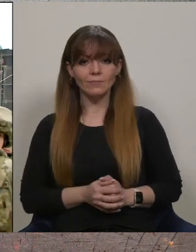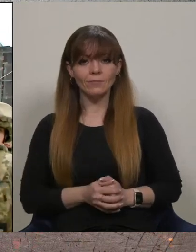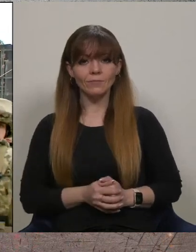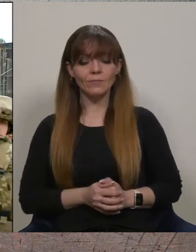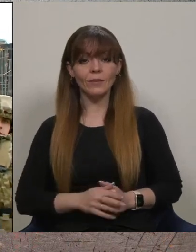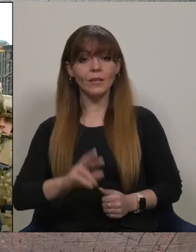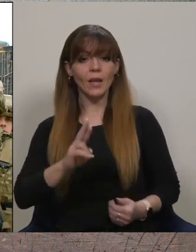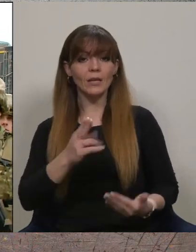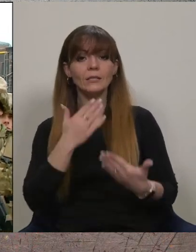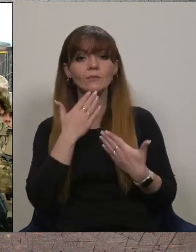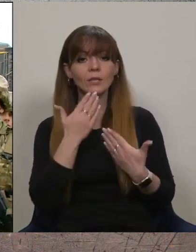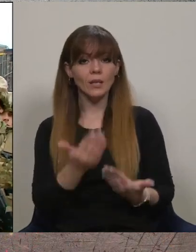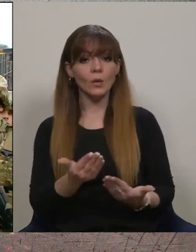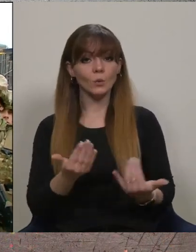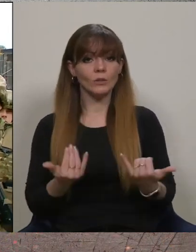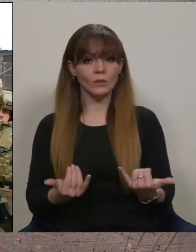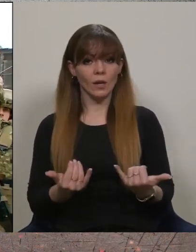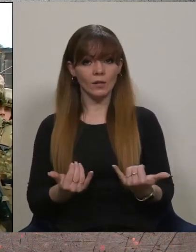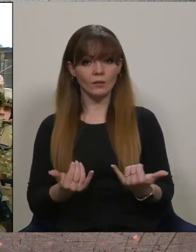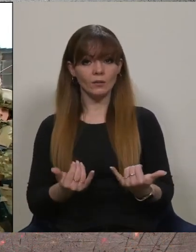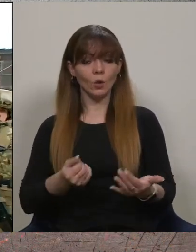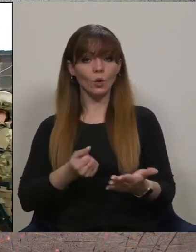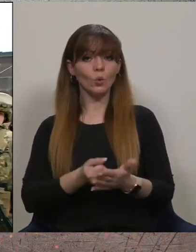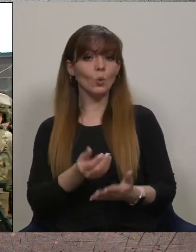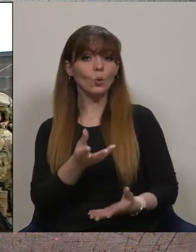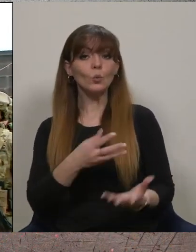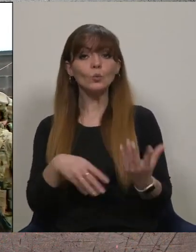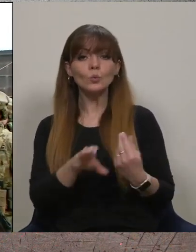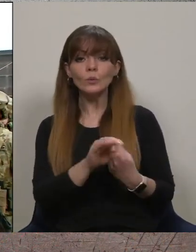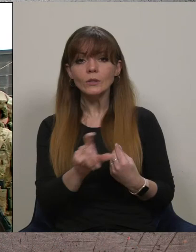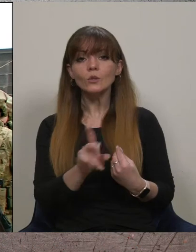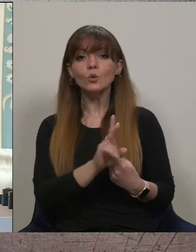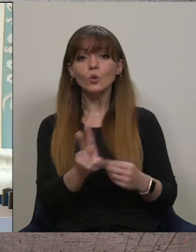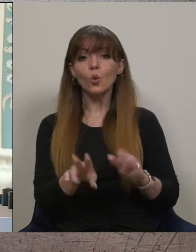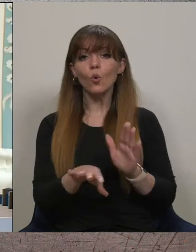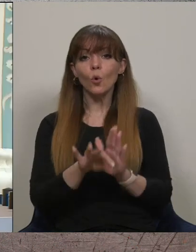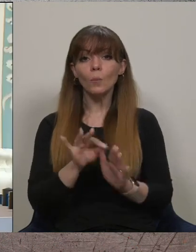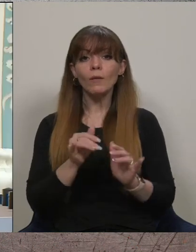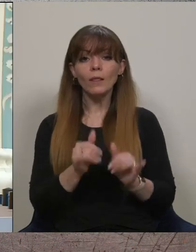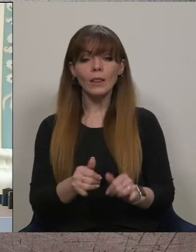Я звертаюся зараз до усіх, хто обрав для себе